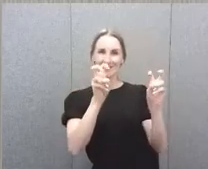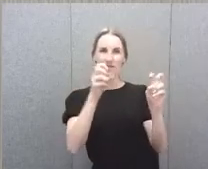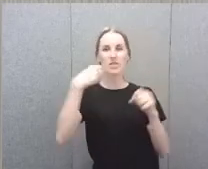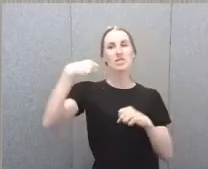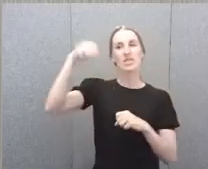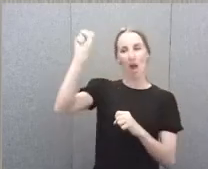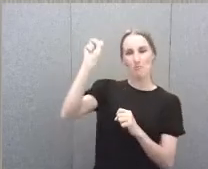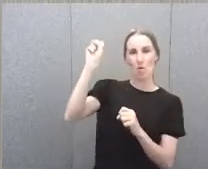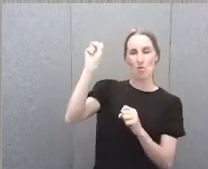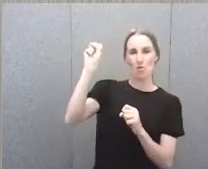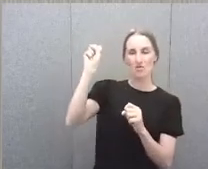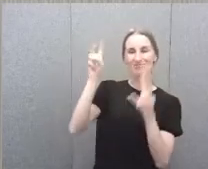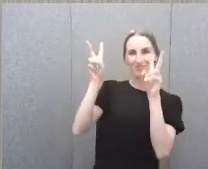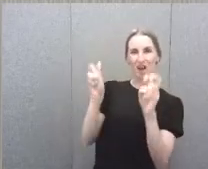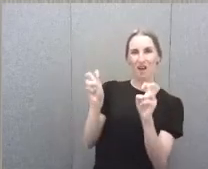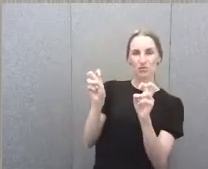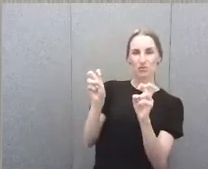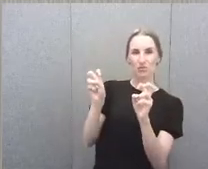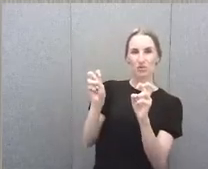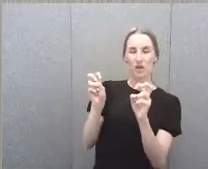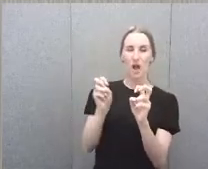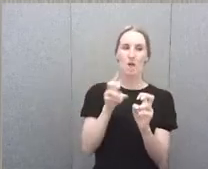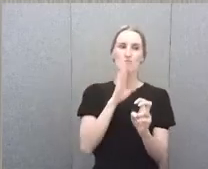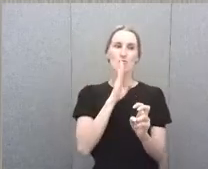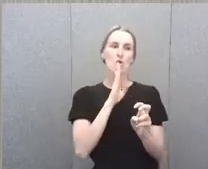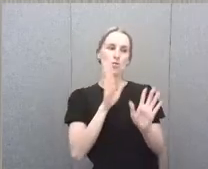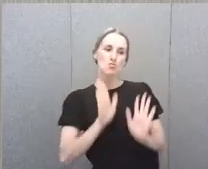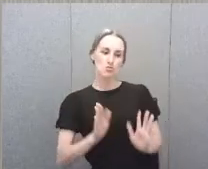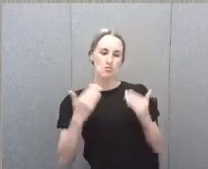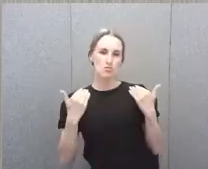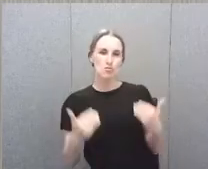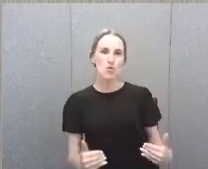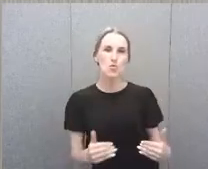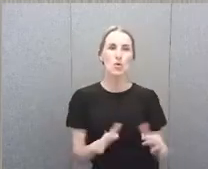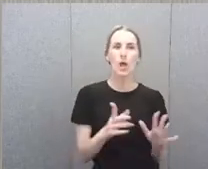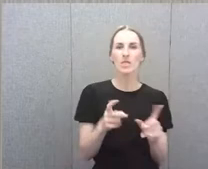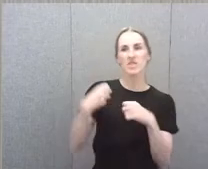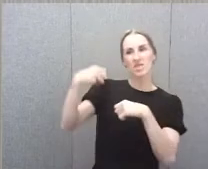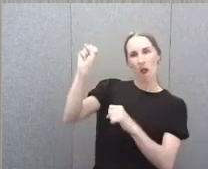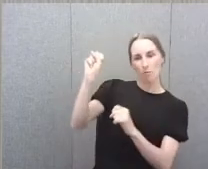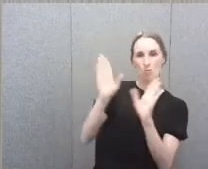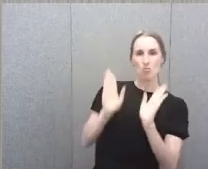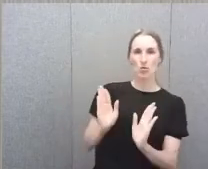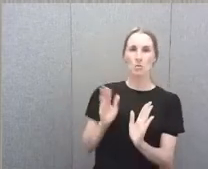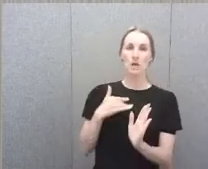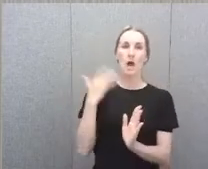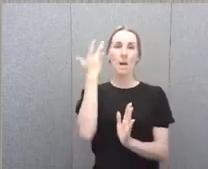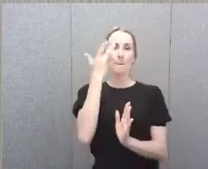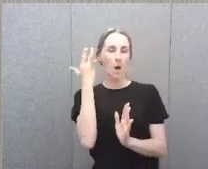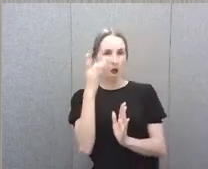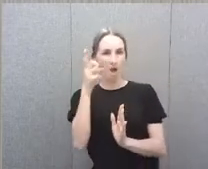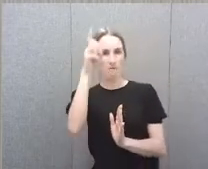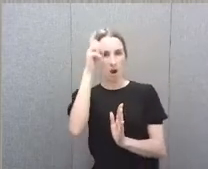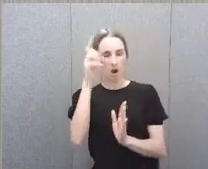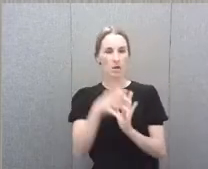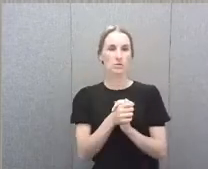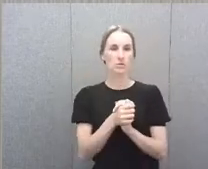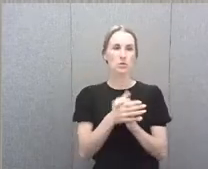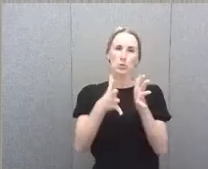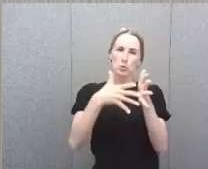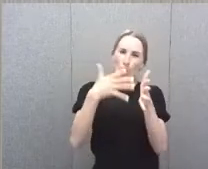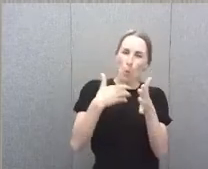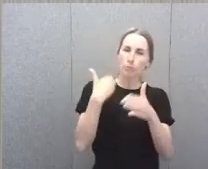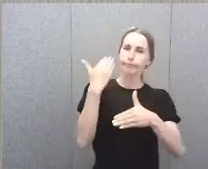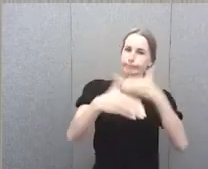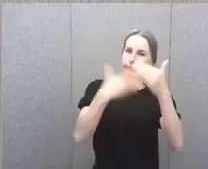Статус женщины – это статус демократии. США стремится к улучшению и статуса женщины, и статуса демократии.